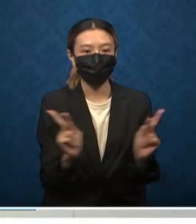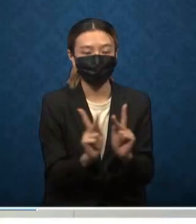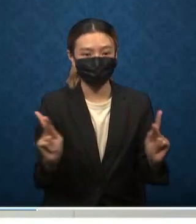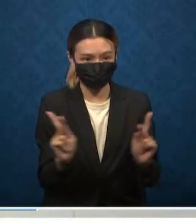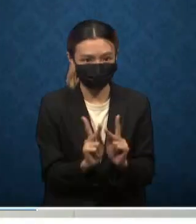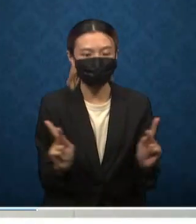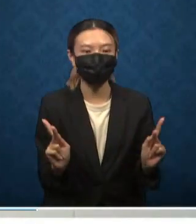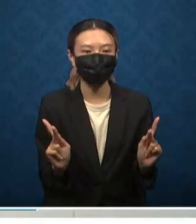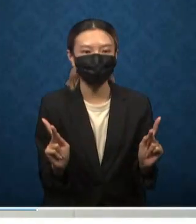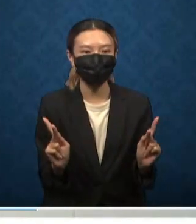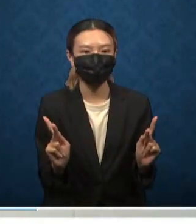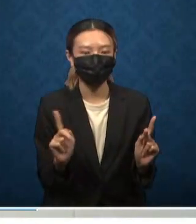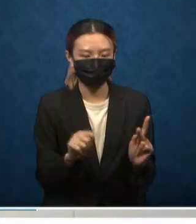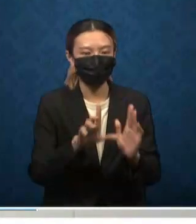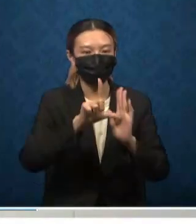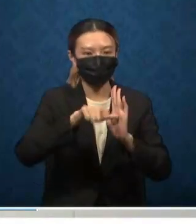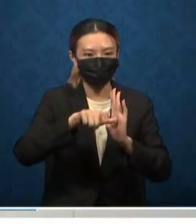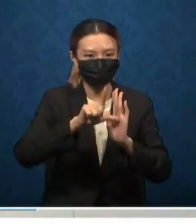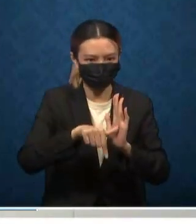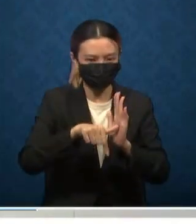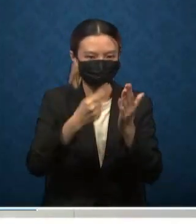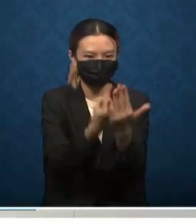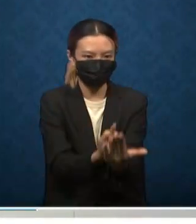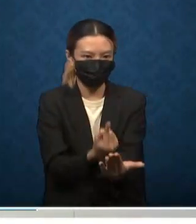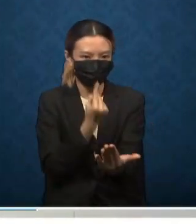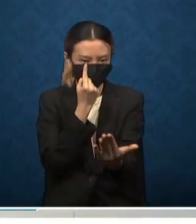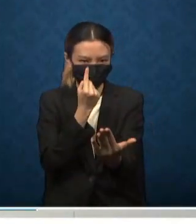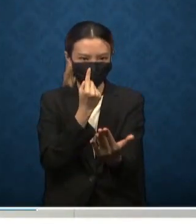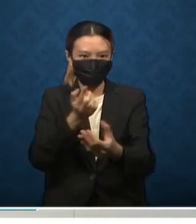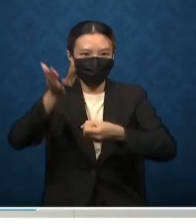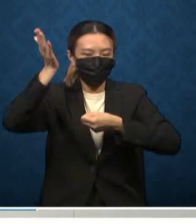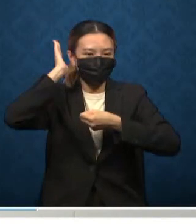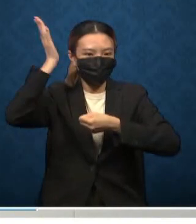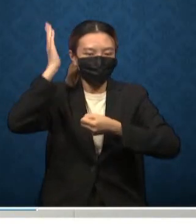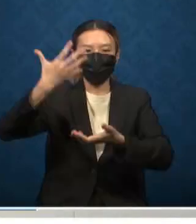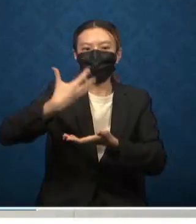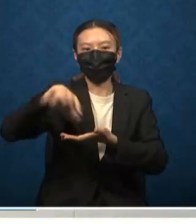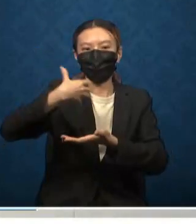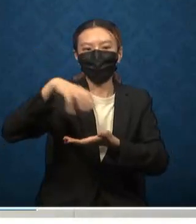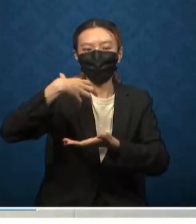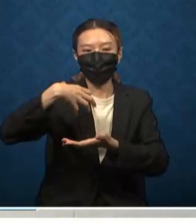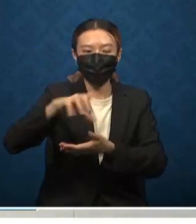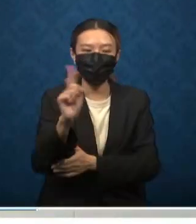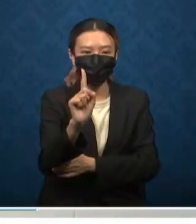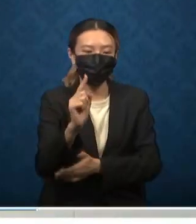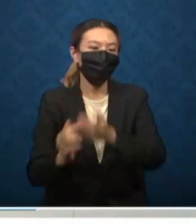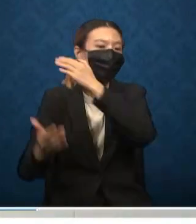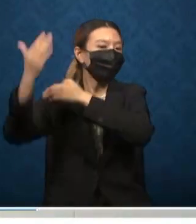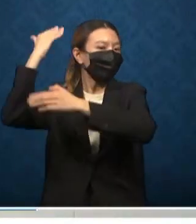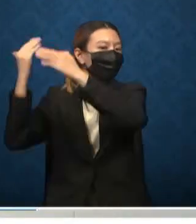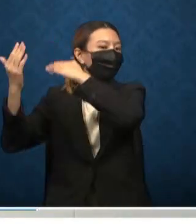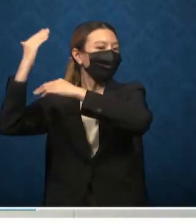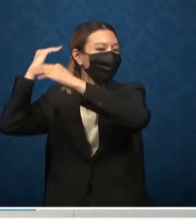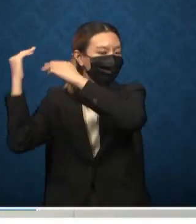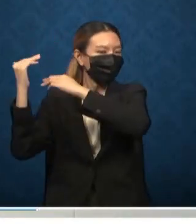กรรมาธิการและเลขานุการได้นำเสนอสรุปช่วงแรกคือความเป็นมาแนว